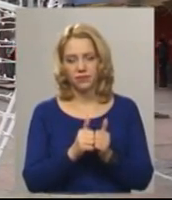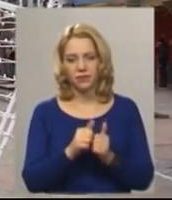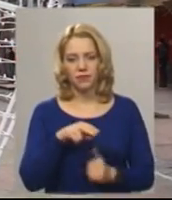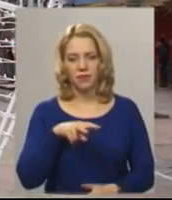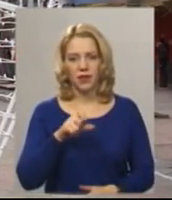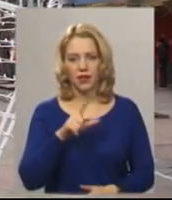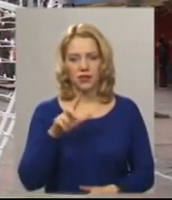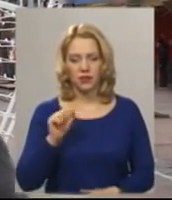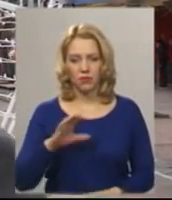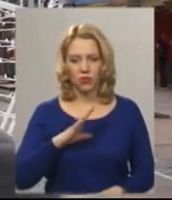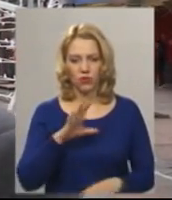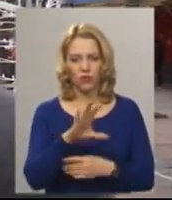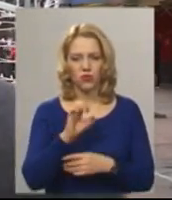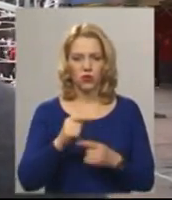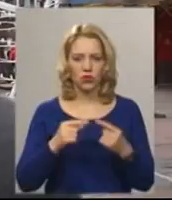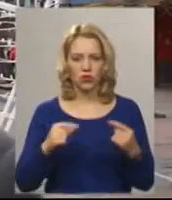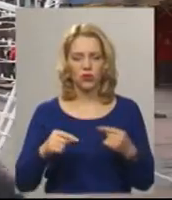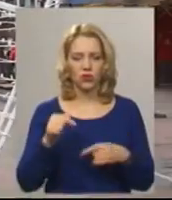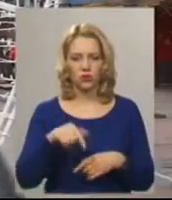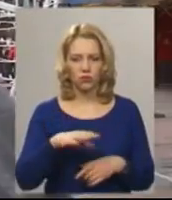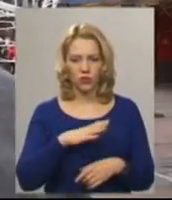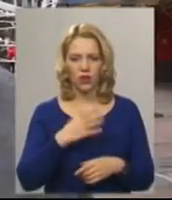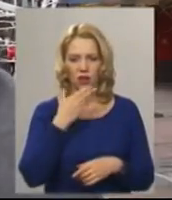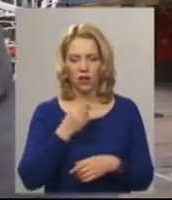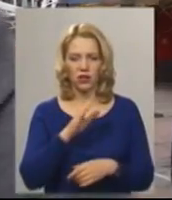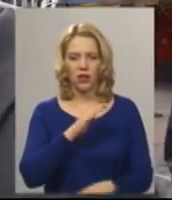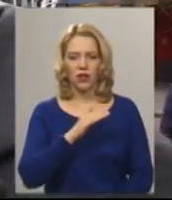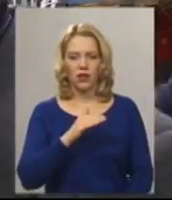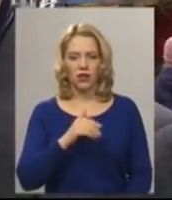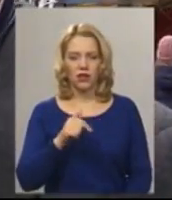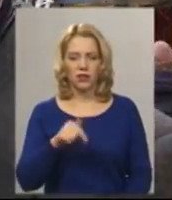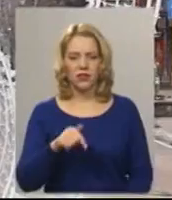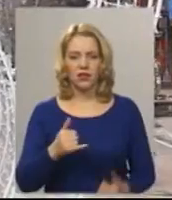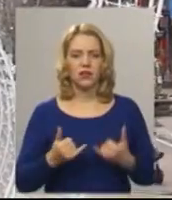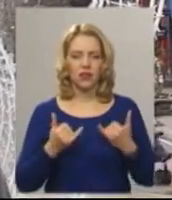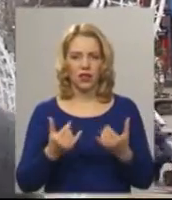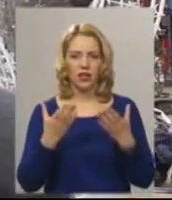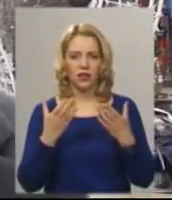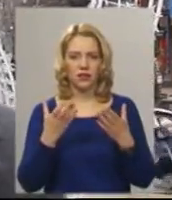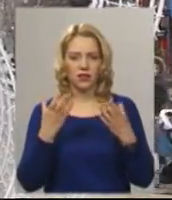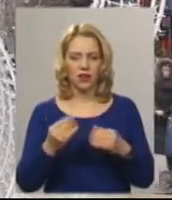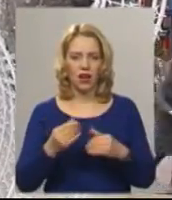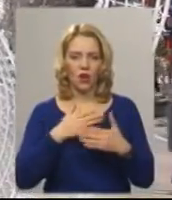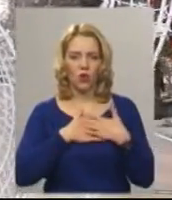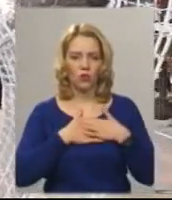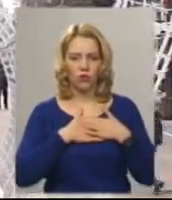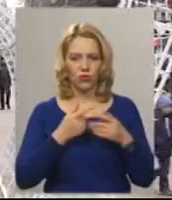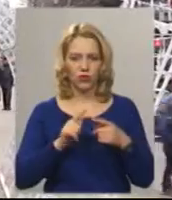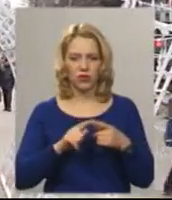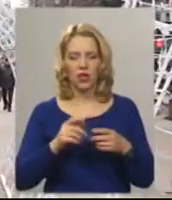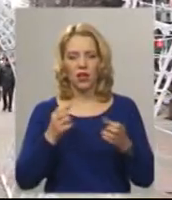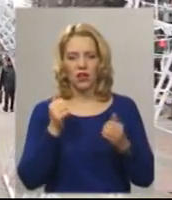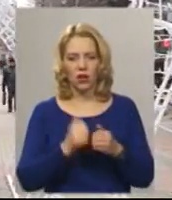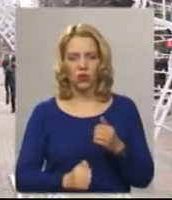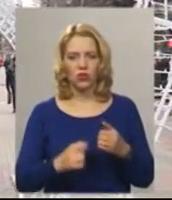була фотозона. Бо тут була красива фотозона. Зараз зробили серце на честь Дня Любов'я. Я вважаю, що на кожний праздник